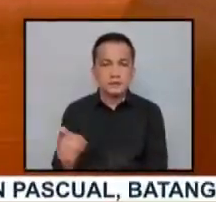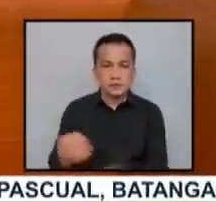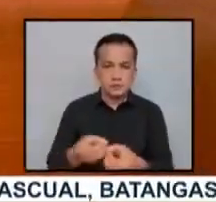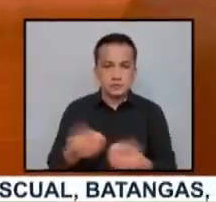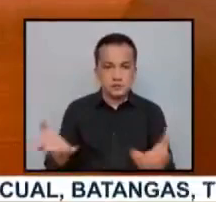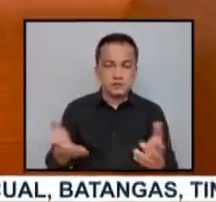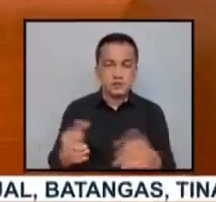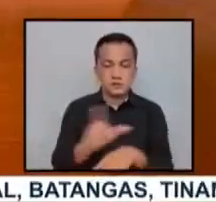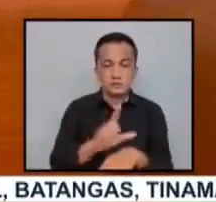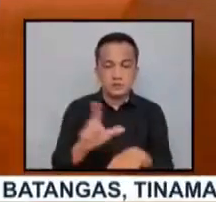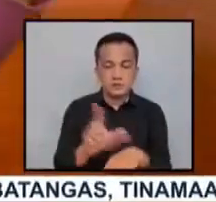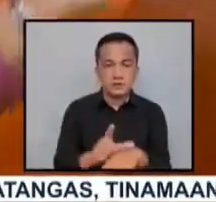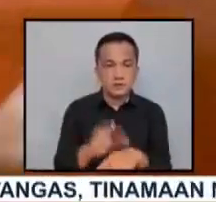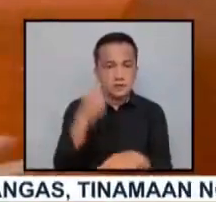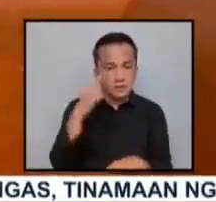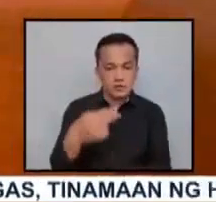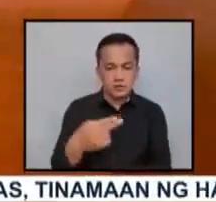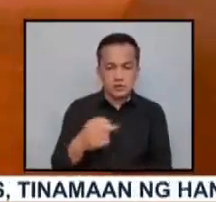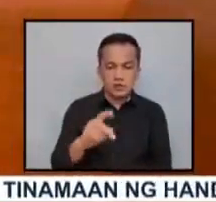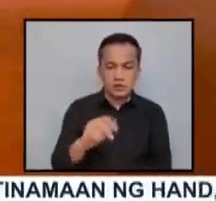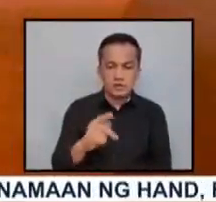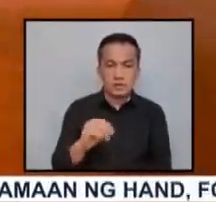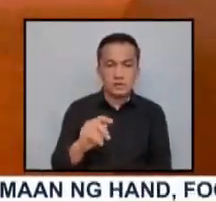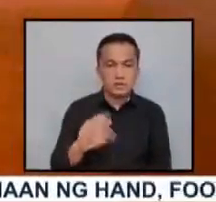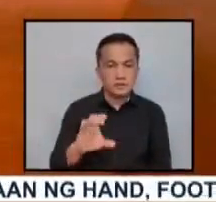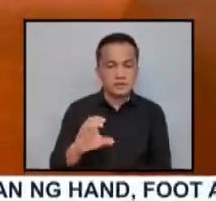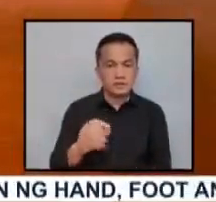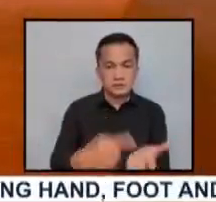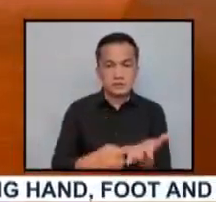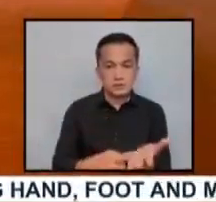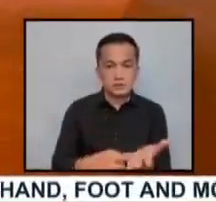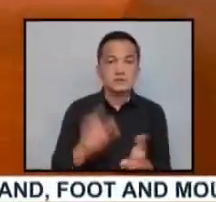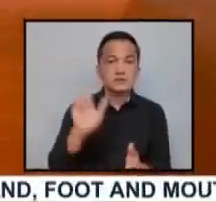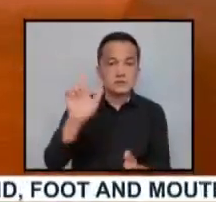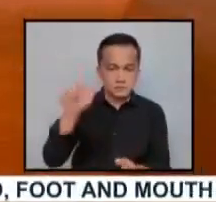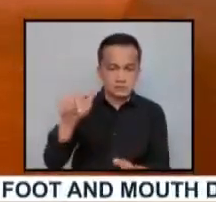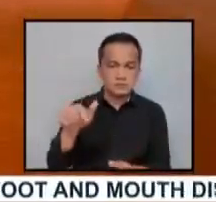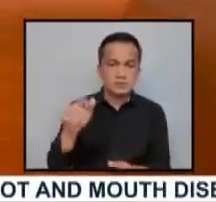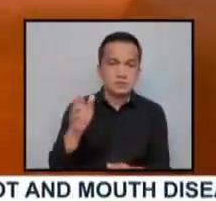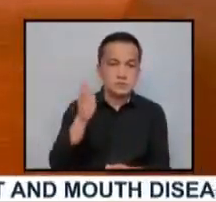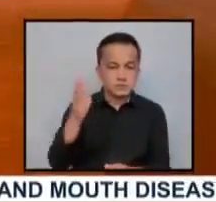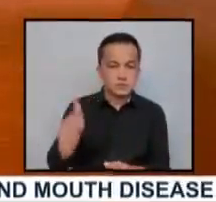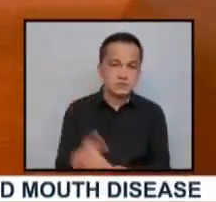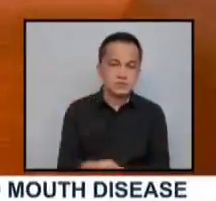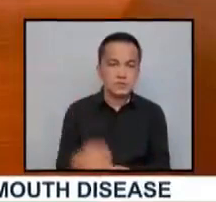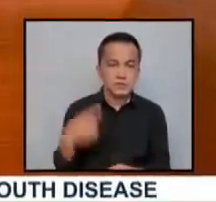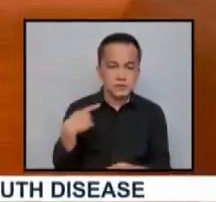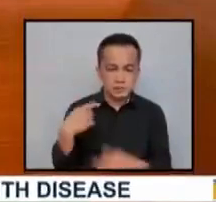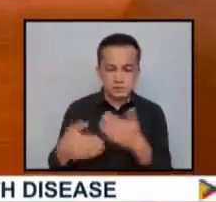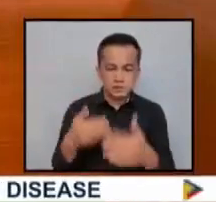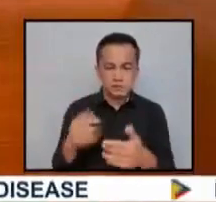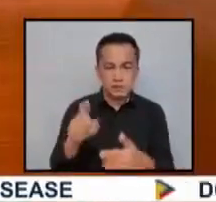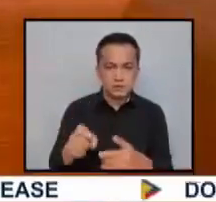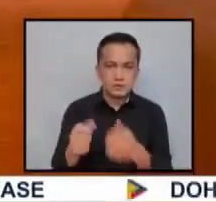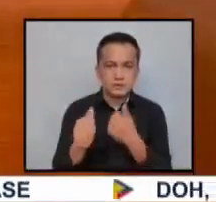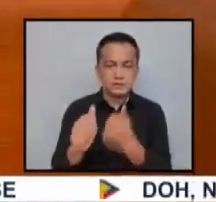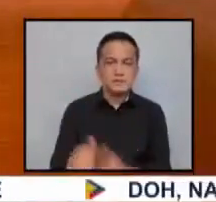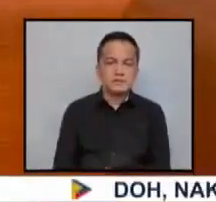Ngayon, kung holographic naman, we will discuss that some other time, ganun din yon. Meron din mga prosesong dapat i-follow.